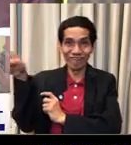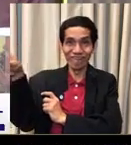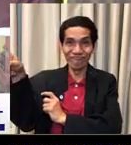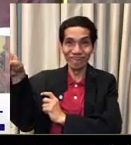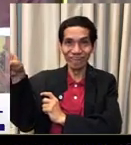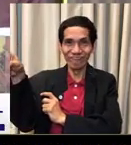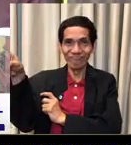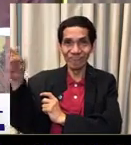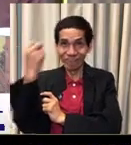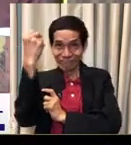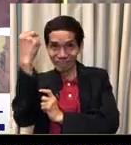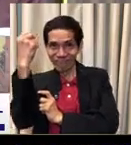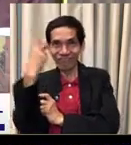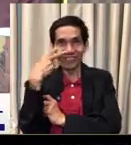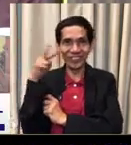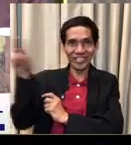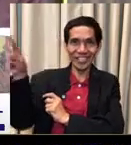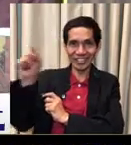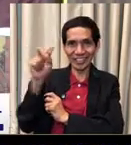Kaya,